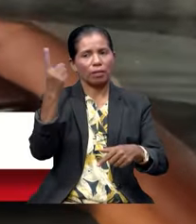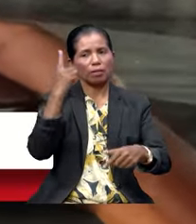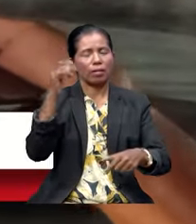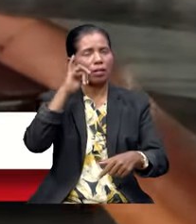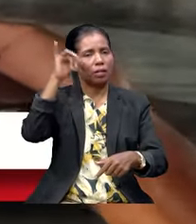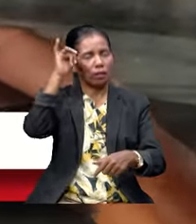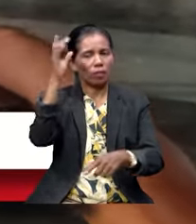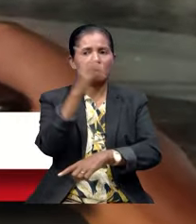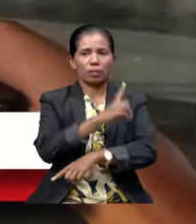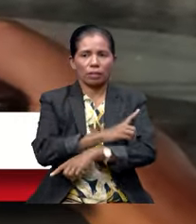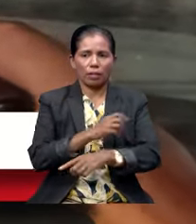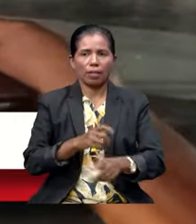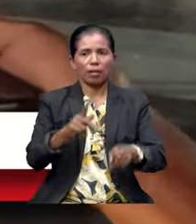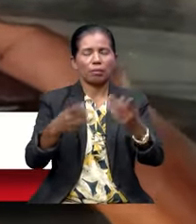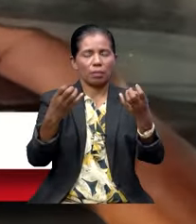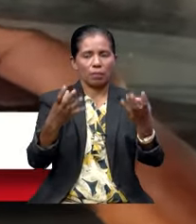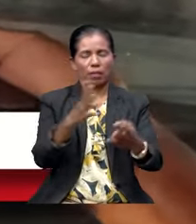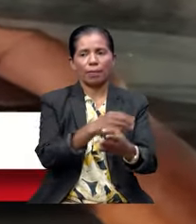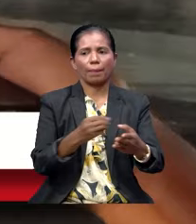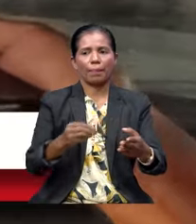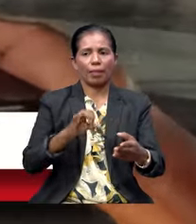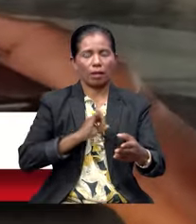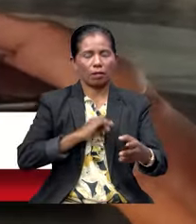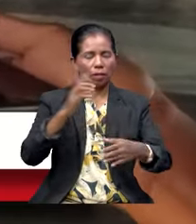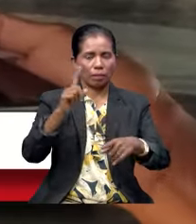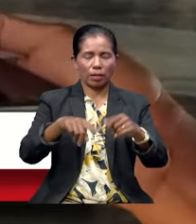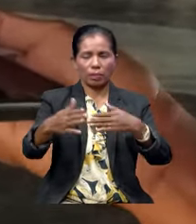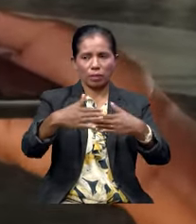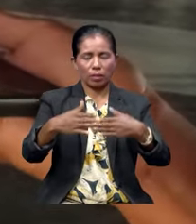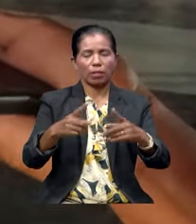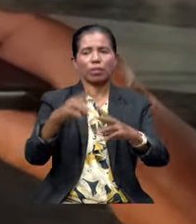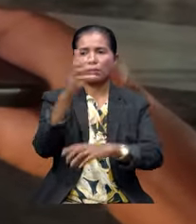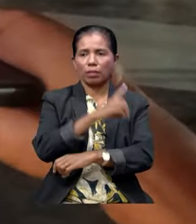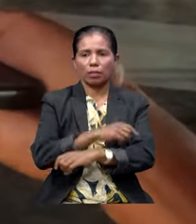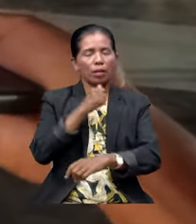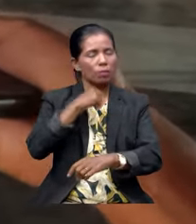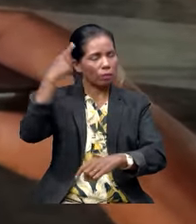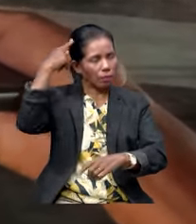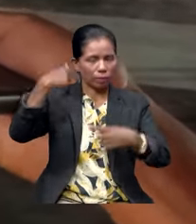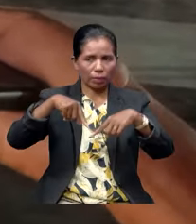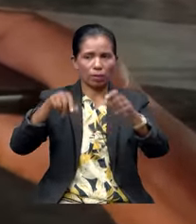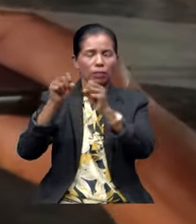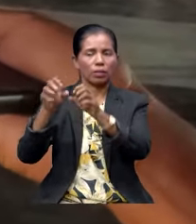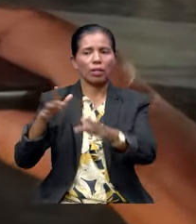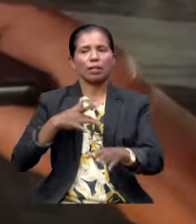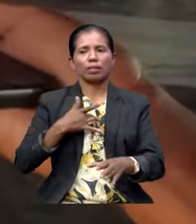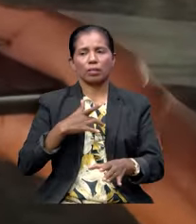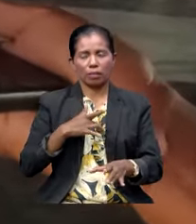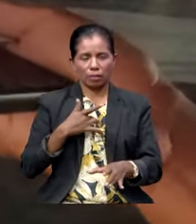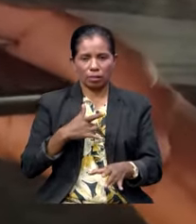horsei. Horsei ema barak demais, jadi hau lebih lebih sikane. Mabe ohing amo papa baona, husi kere sentimenti dan nebe